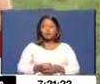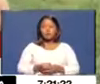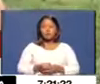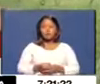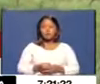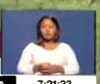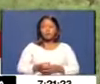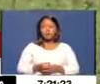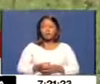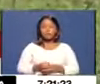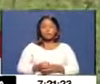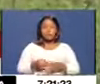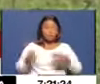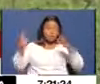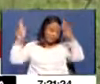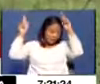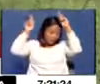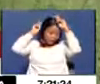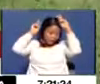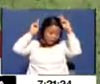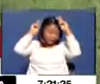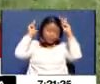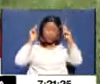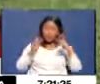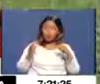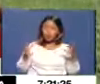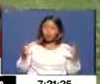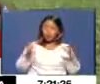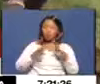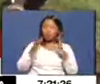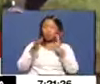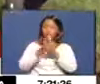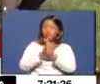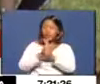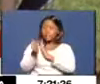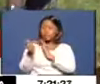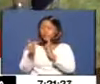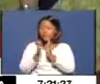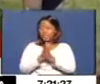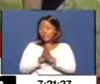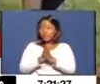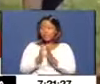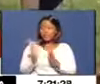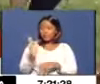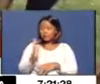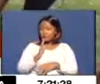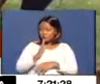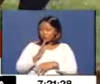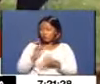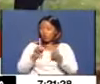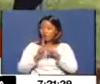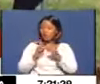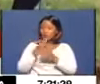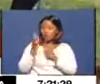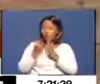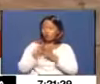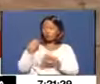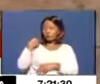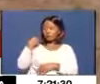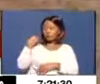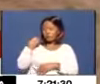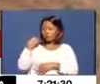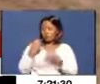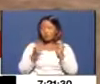Tawi la Kakamega la chama cha wasomi na masuala ya usalama na pia wataalamu na huduma wa kujitolea wa udhibiti wa mikasa nchini